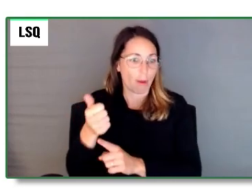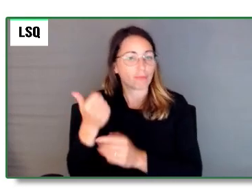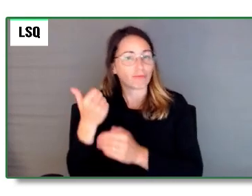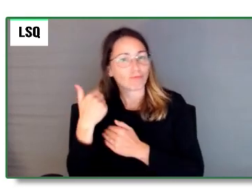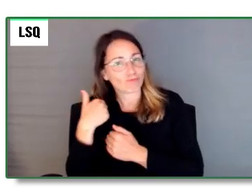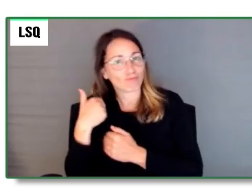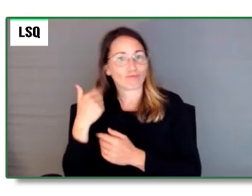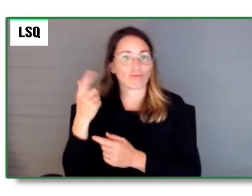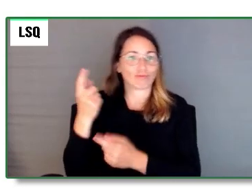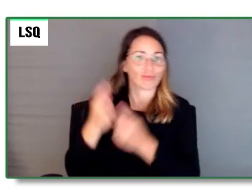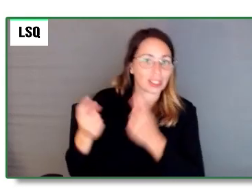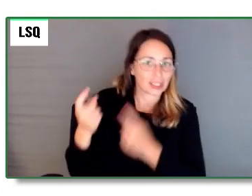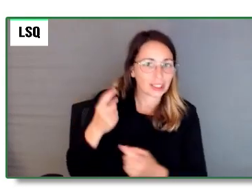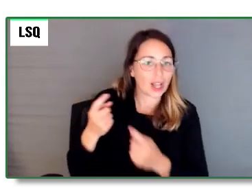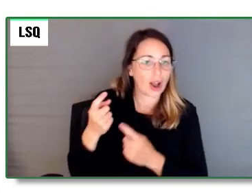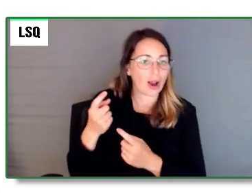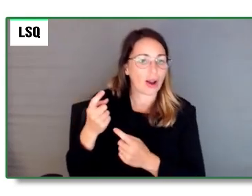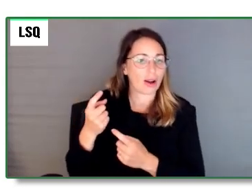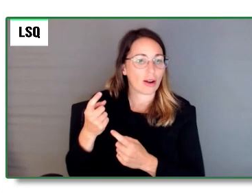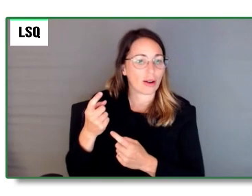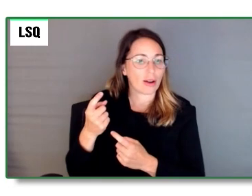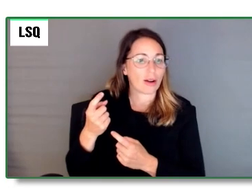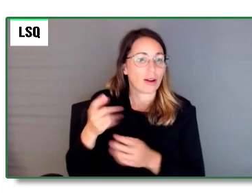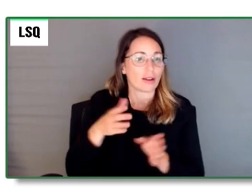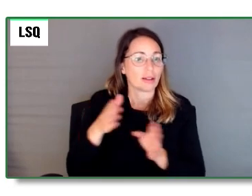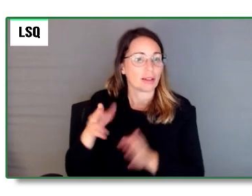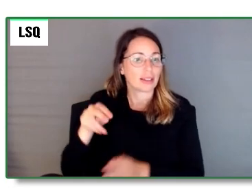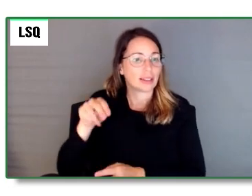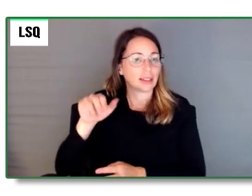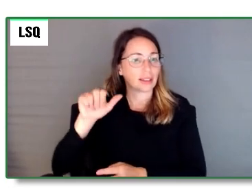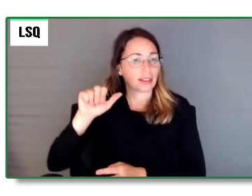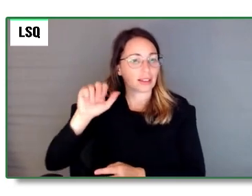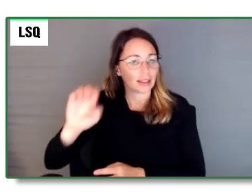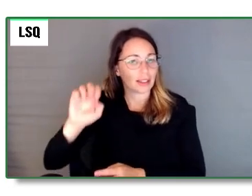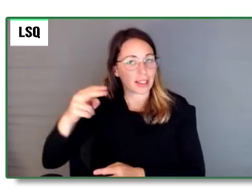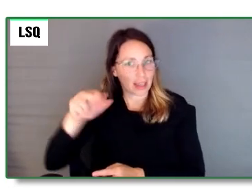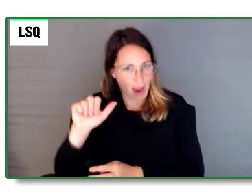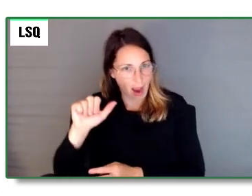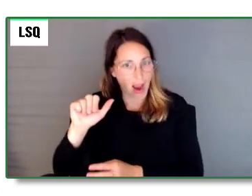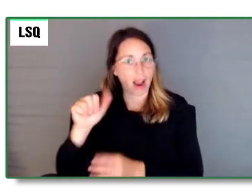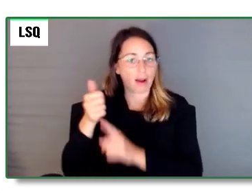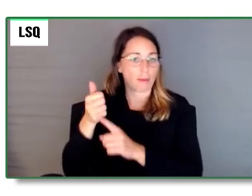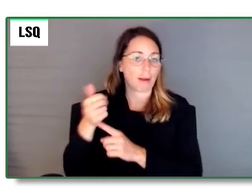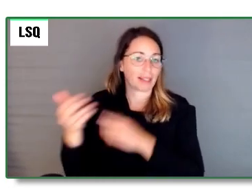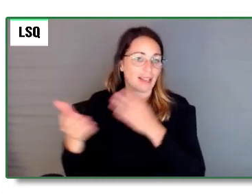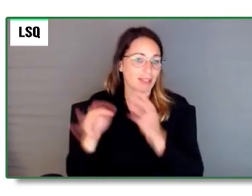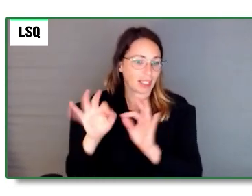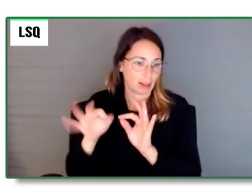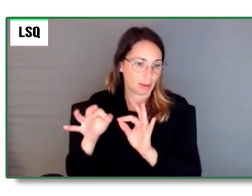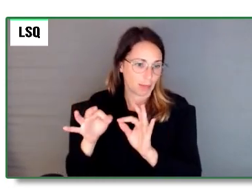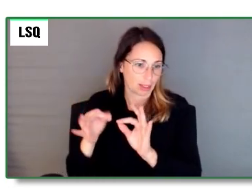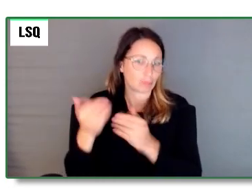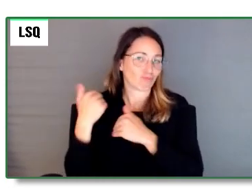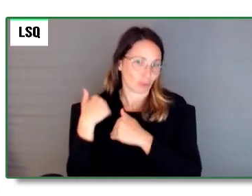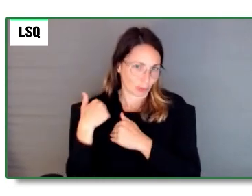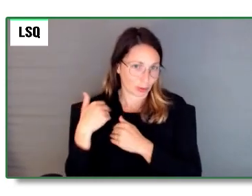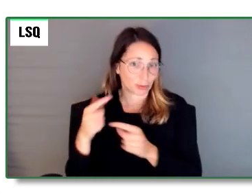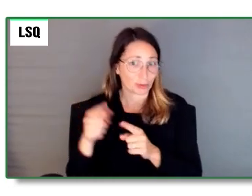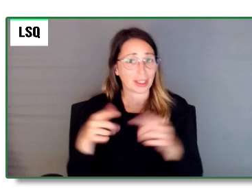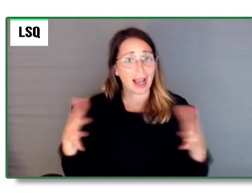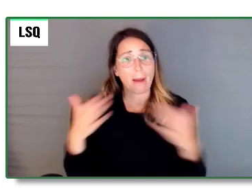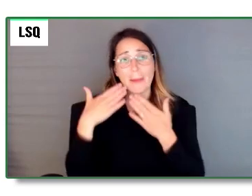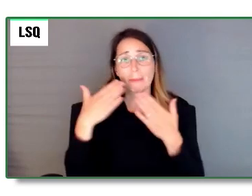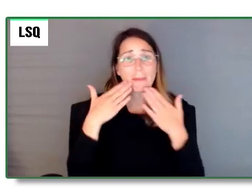Niha, responsable d'organiser les services d'interprétation. Et un grand merci d'ailleurs à tous nos interprètes,